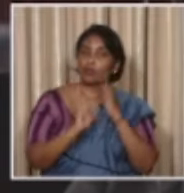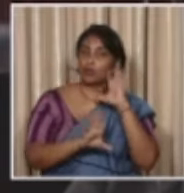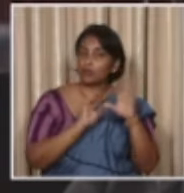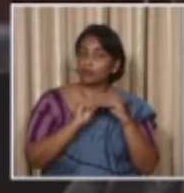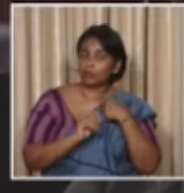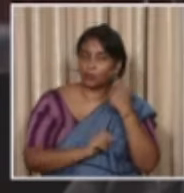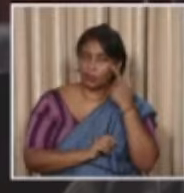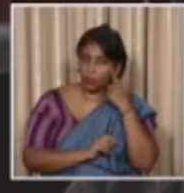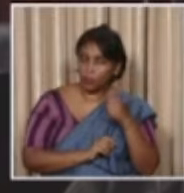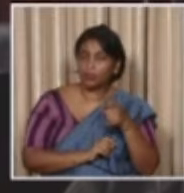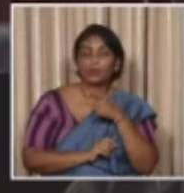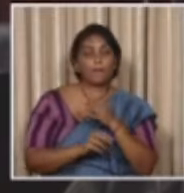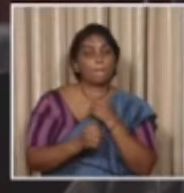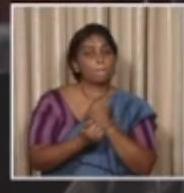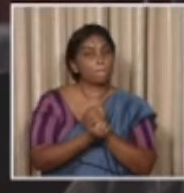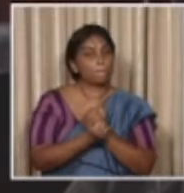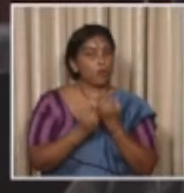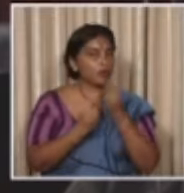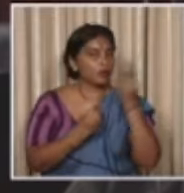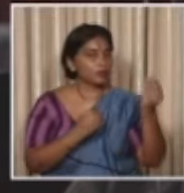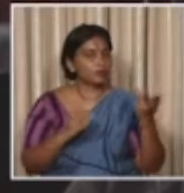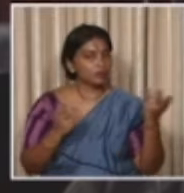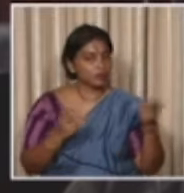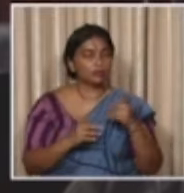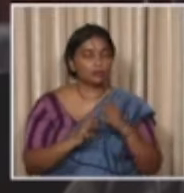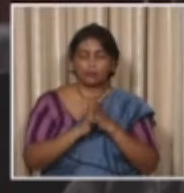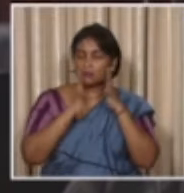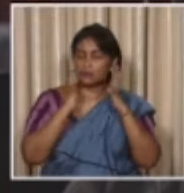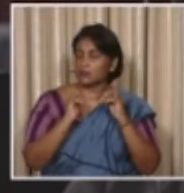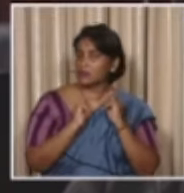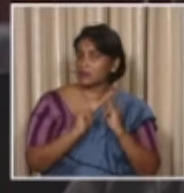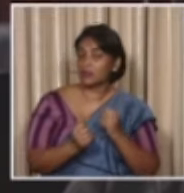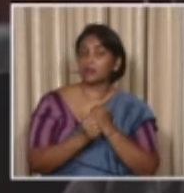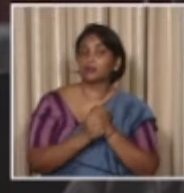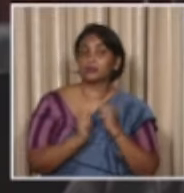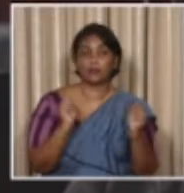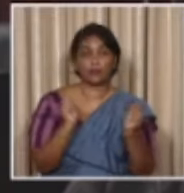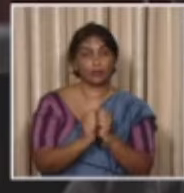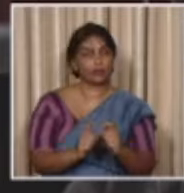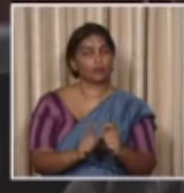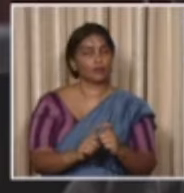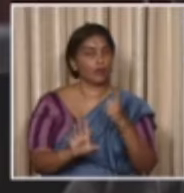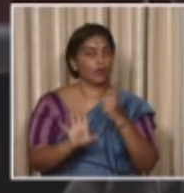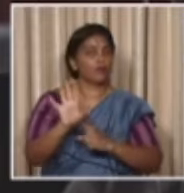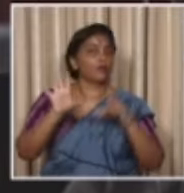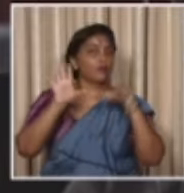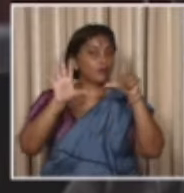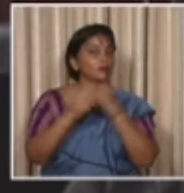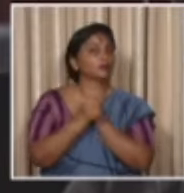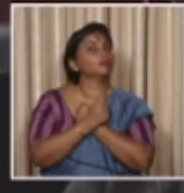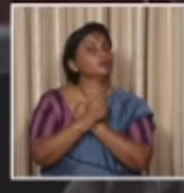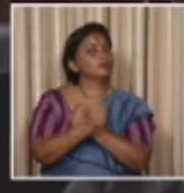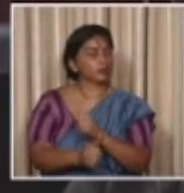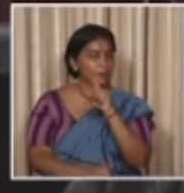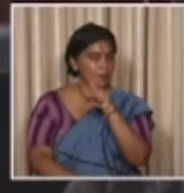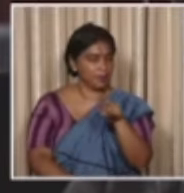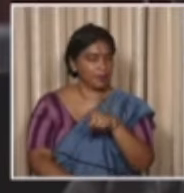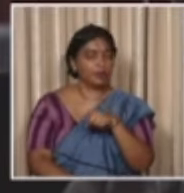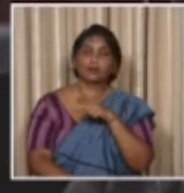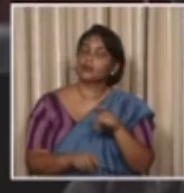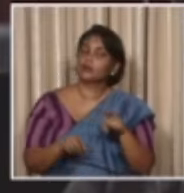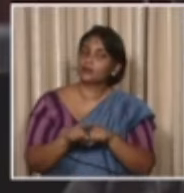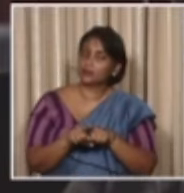දැනගෙන එය පොලිසියට ලබා නොදීම බරපතල වැඩ ඇතිව වසර 7ක සිර දඬුවම් ලැබිය හැකි වරදක්. ඒ